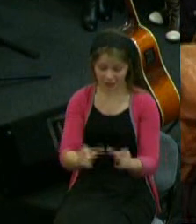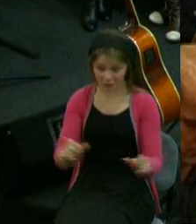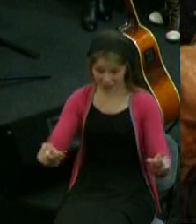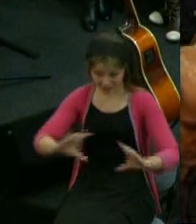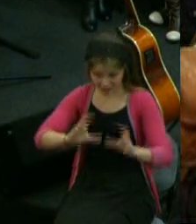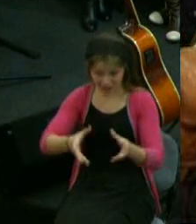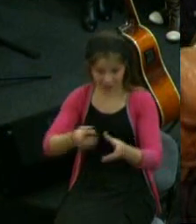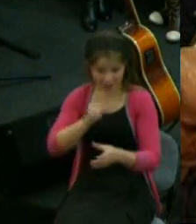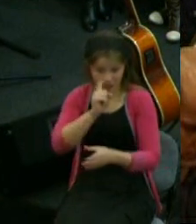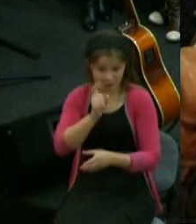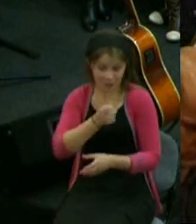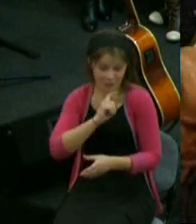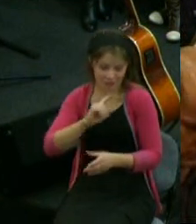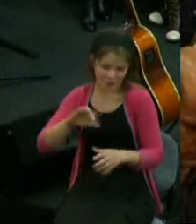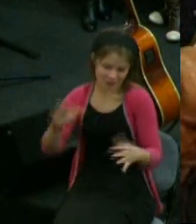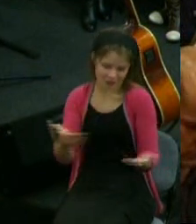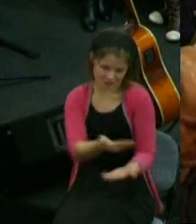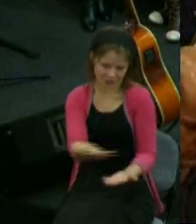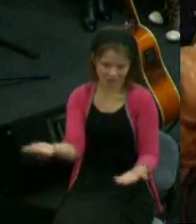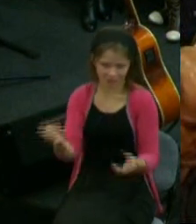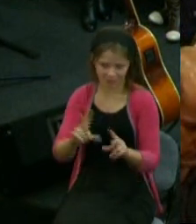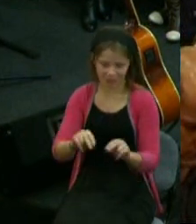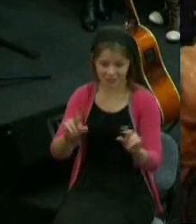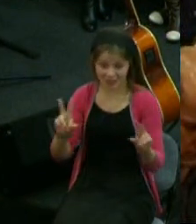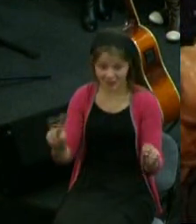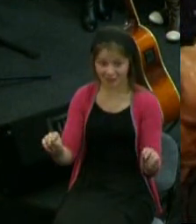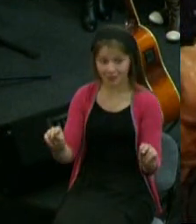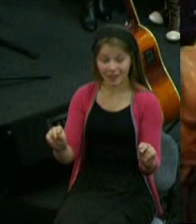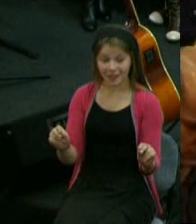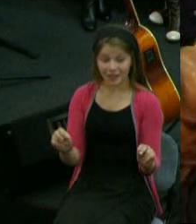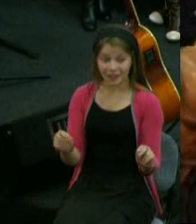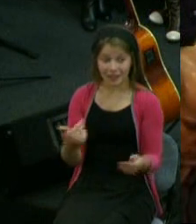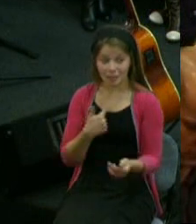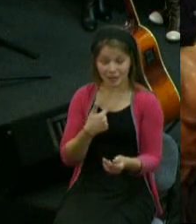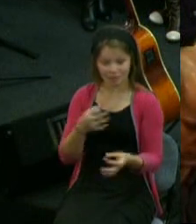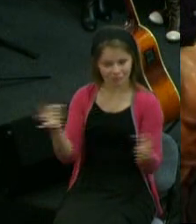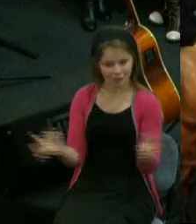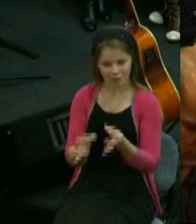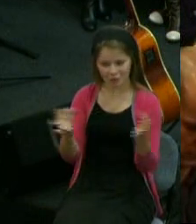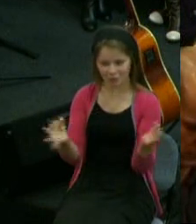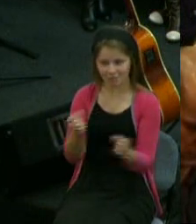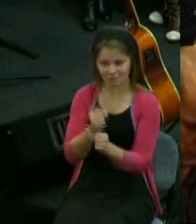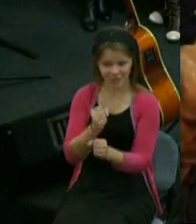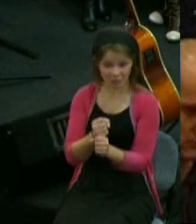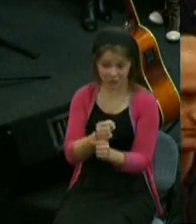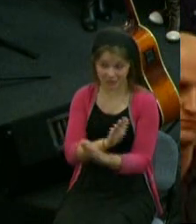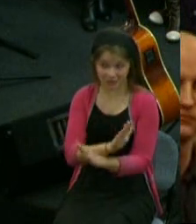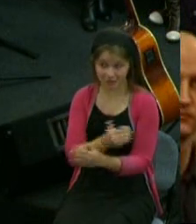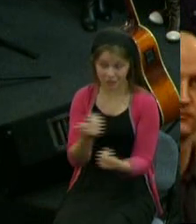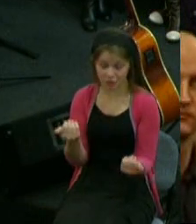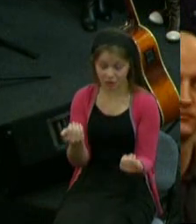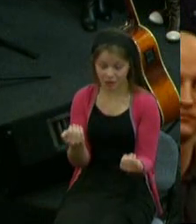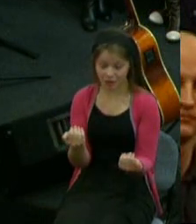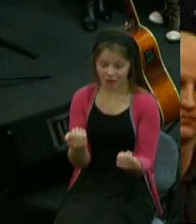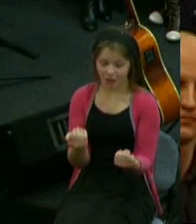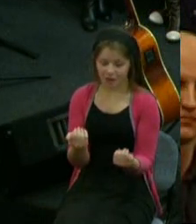не зрозуміло, якими є з вами щасливі люди на землі. І до цього ми нічого не зробили, брати і сестри, щоб Бог звернув на